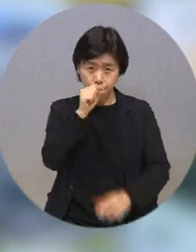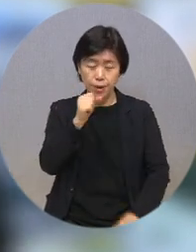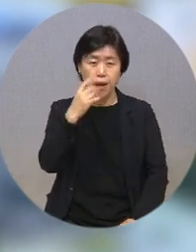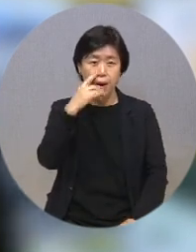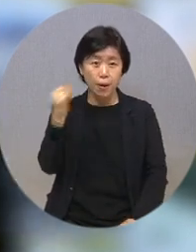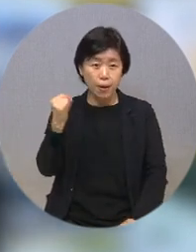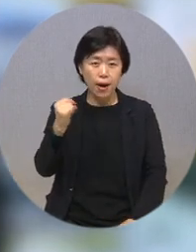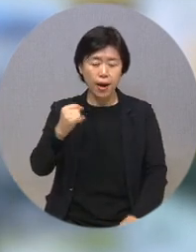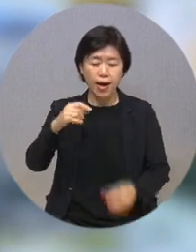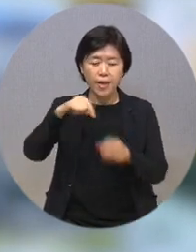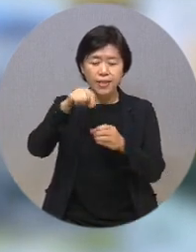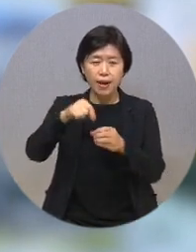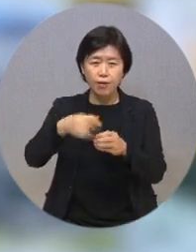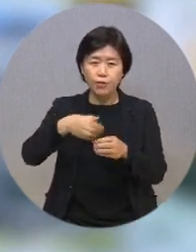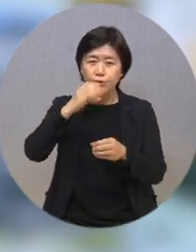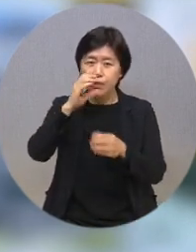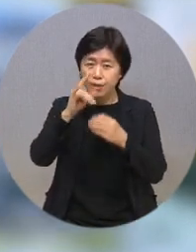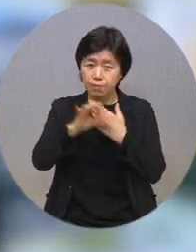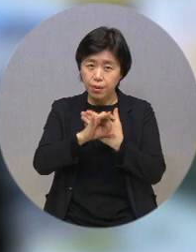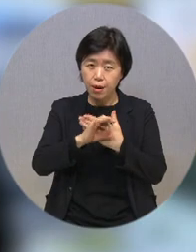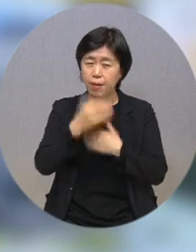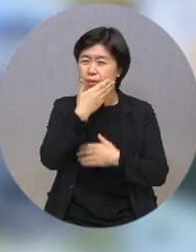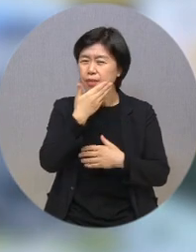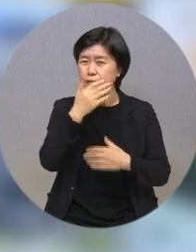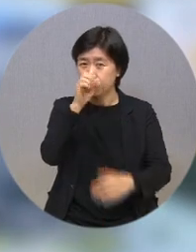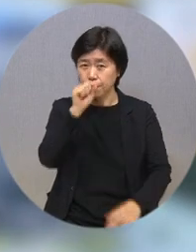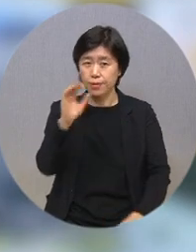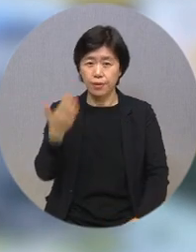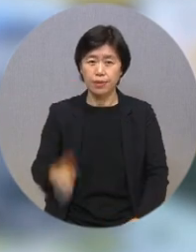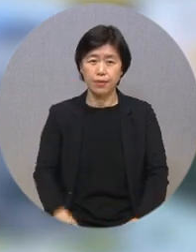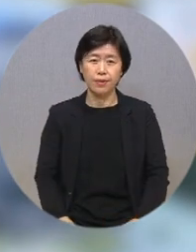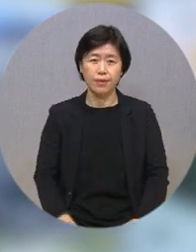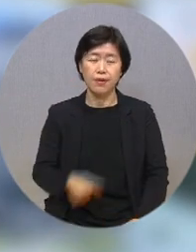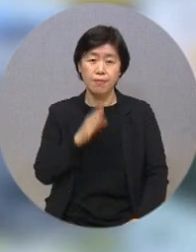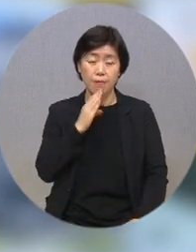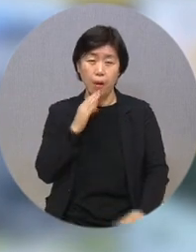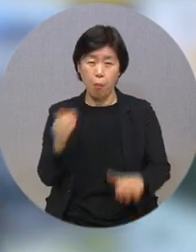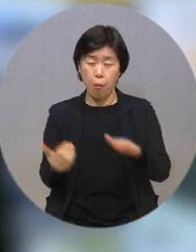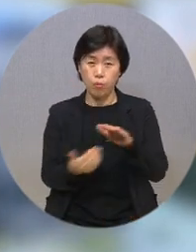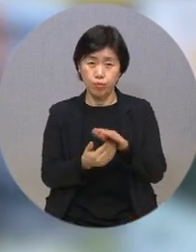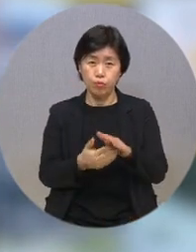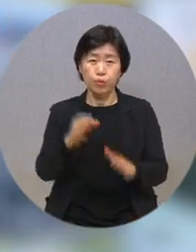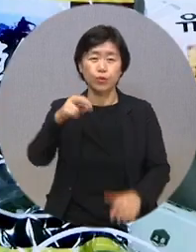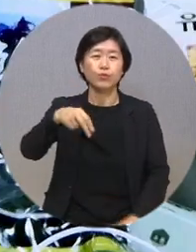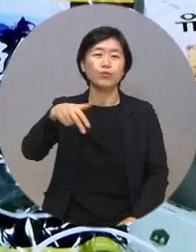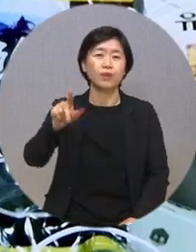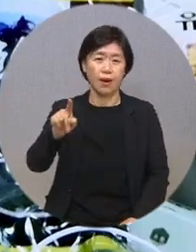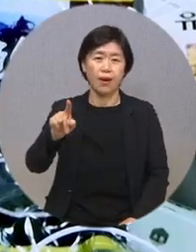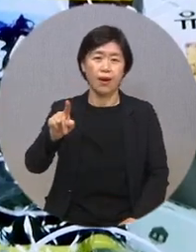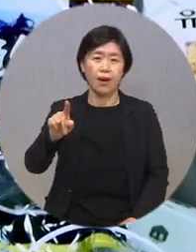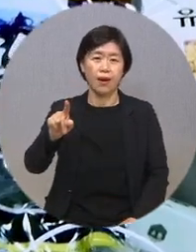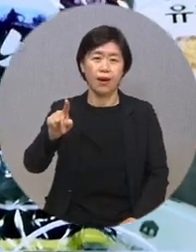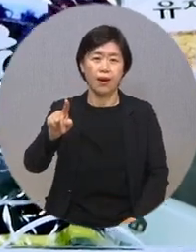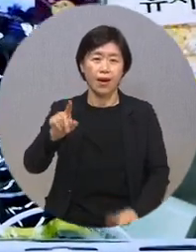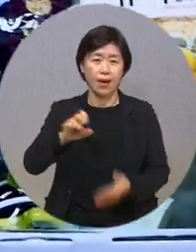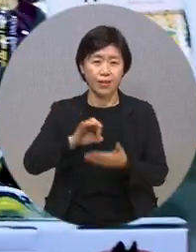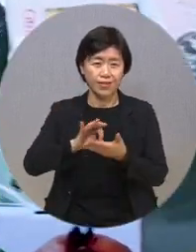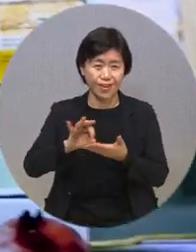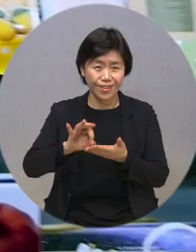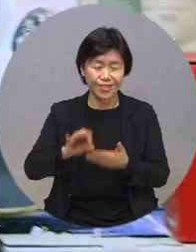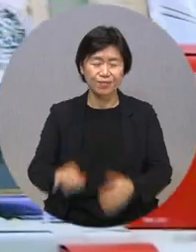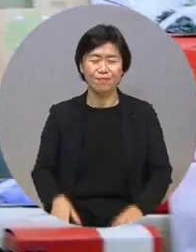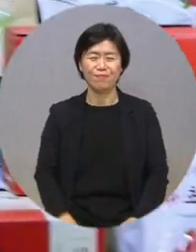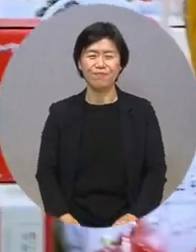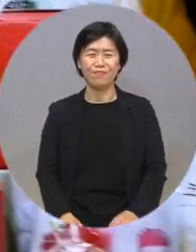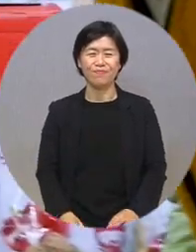드시면 피부 맨들맨들해집니다. 네. 저희가 고급 최고급 유자만을 넣어가지고 만든 유자차. 그만.